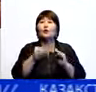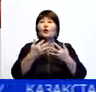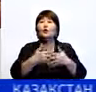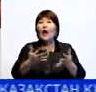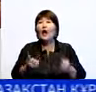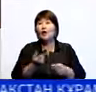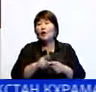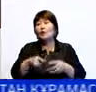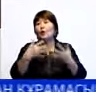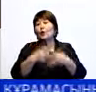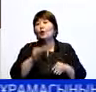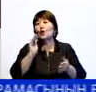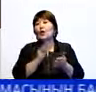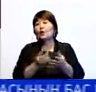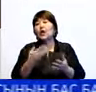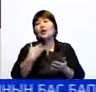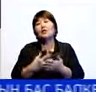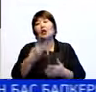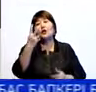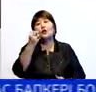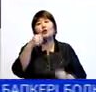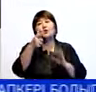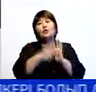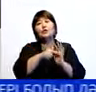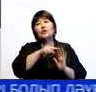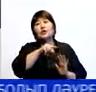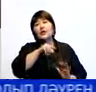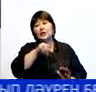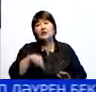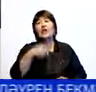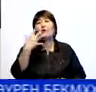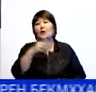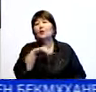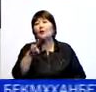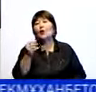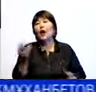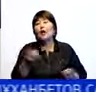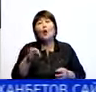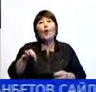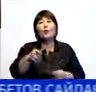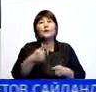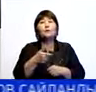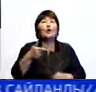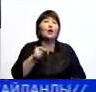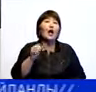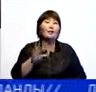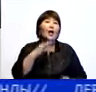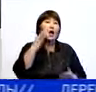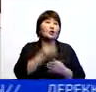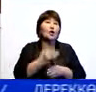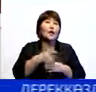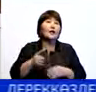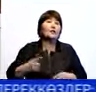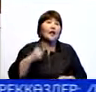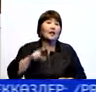керек. Бұл құрылғыны орнату үшін шамамен 217,5 миллион теңге қаржы қажет екен. Облыс әкімі Гүлжара Әбдіқалықова жауапты сала